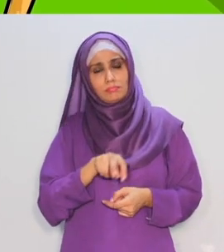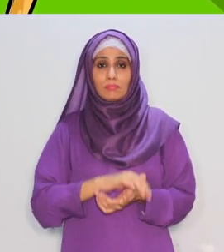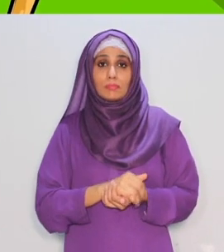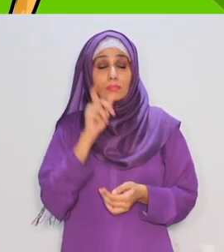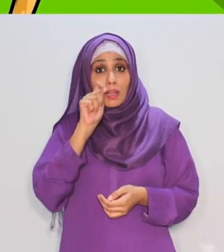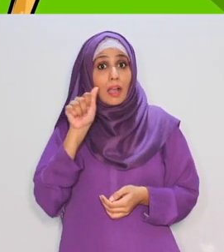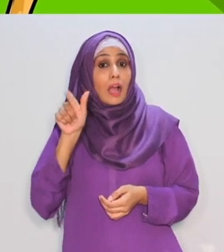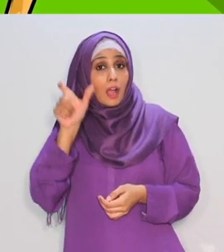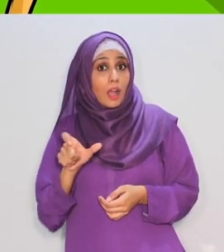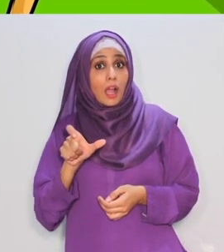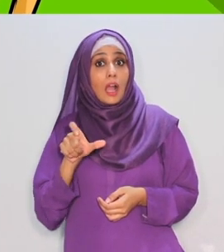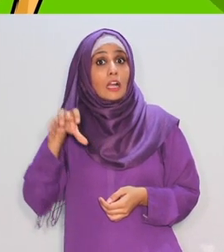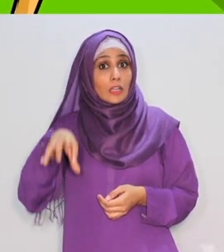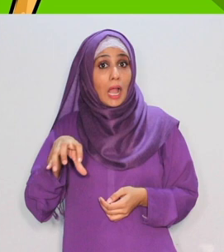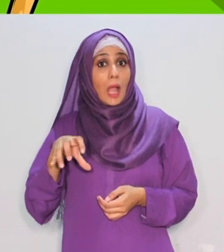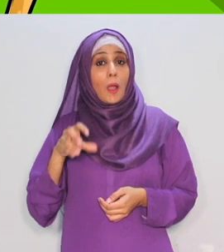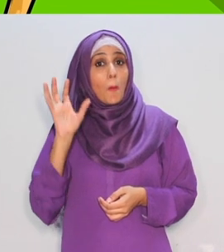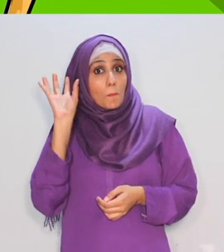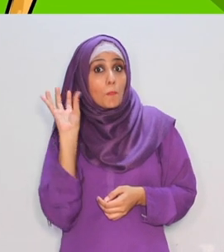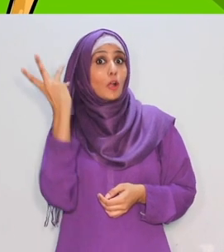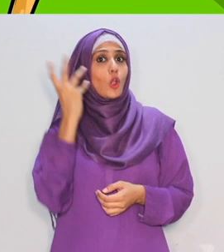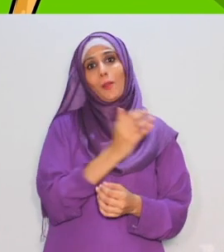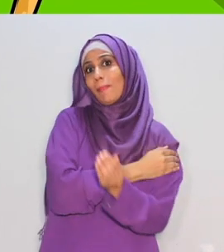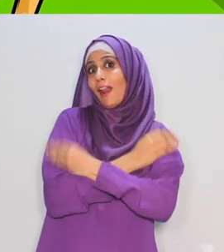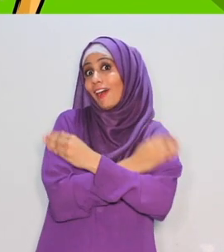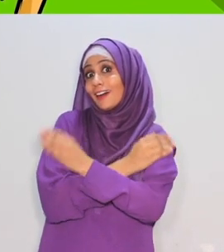भाई मोहल्ले के मशहूर पहलवान थे।